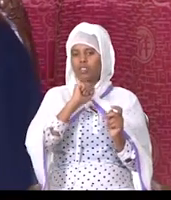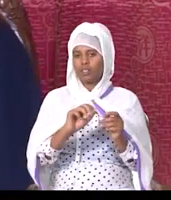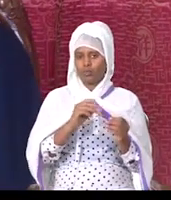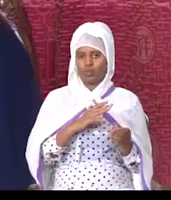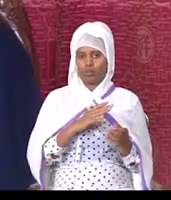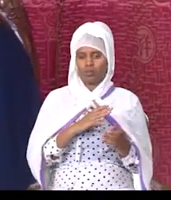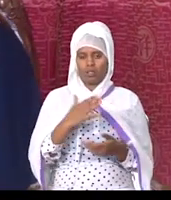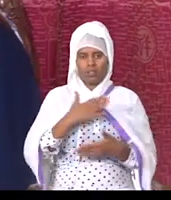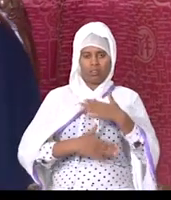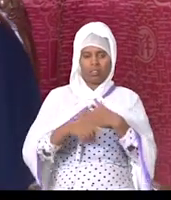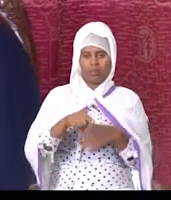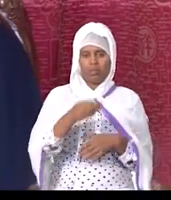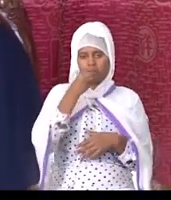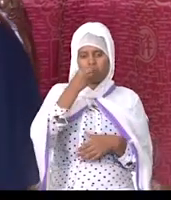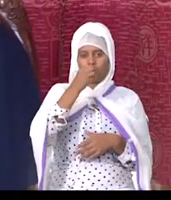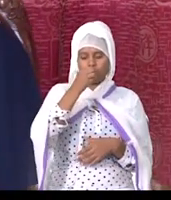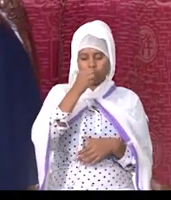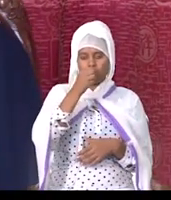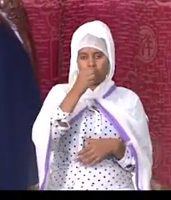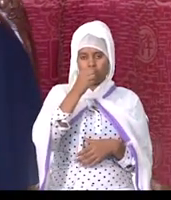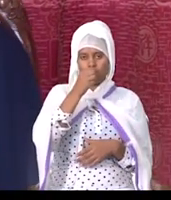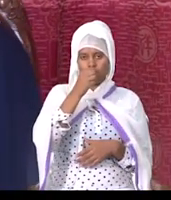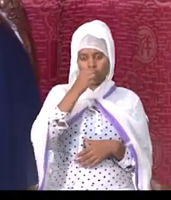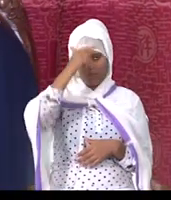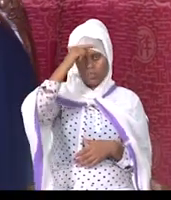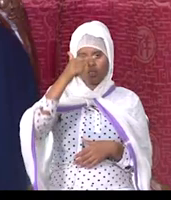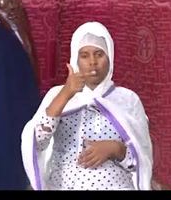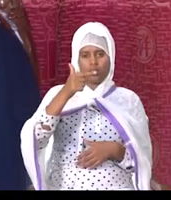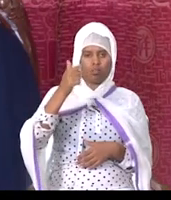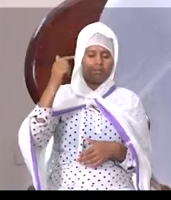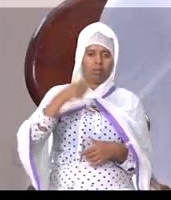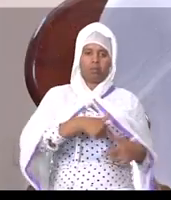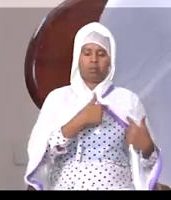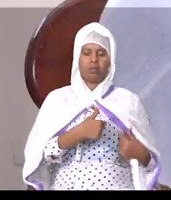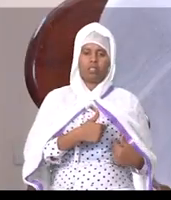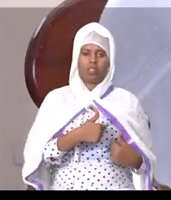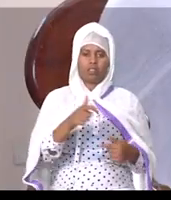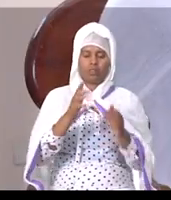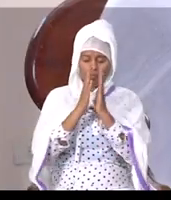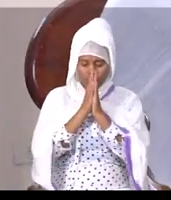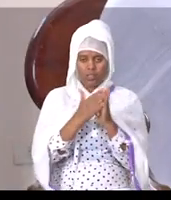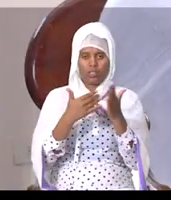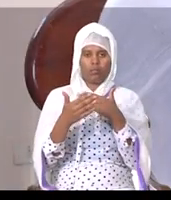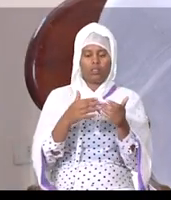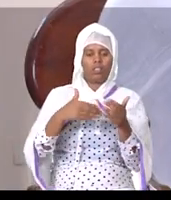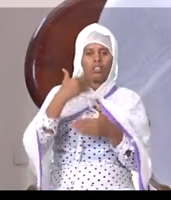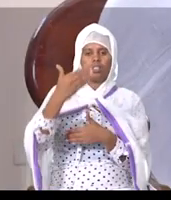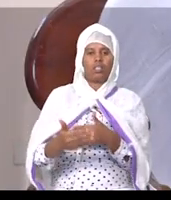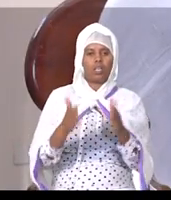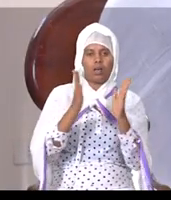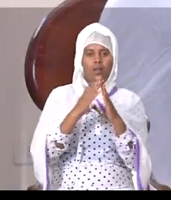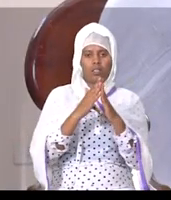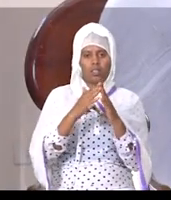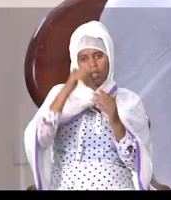እንታይ ገደሸና ኣብ ቤተ መንግስቲ ኮይና እንዳበላዕና እንዳሰተና ናይ እምነትና ናይ ሃይማኖትና ከዓ ኣብ ልብና ገርና ነዚ እንተሰግድና